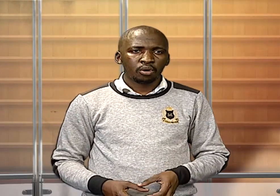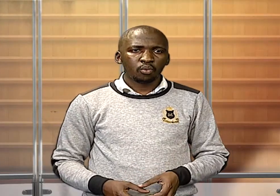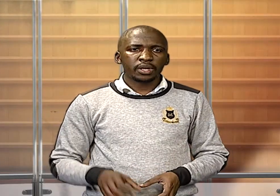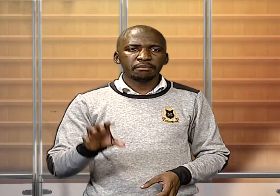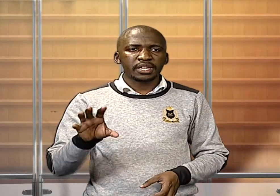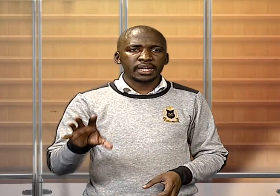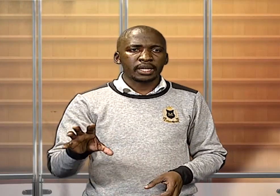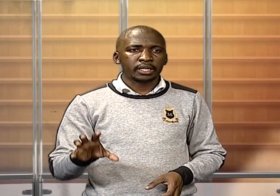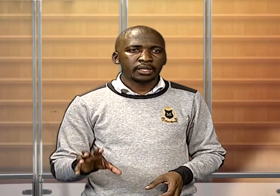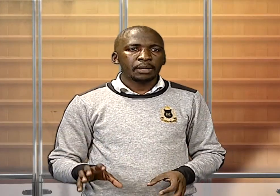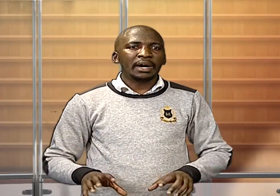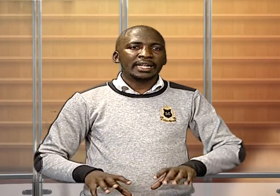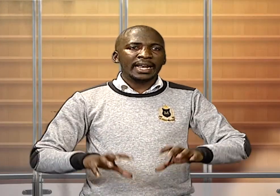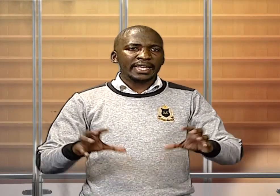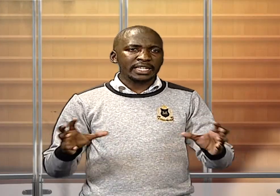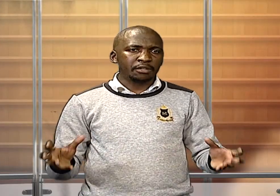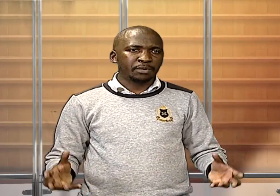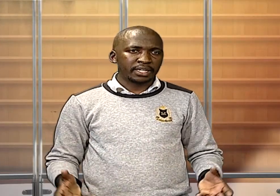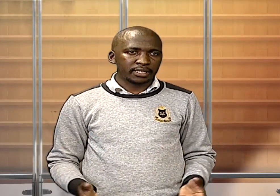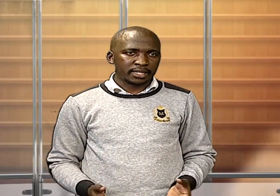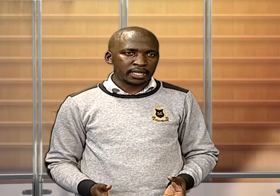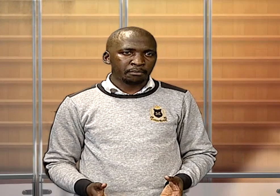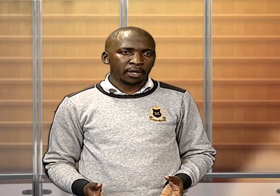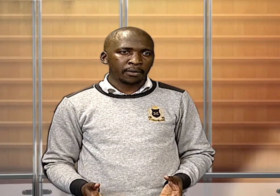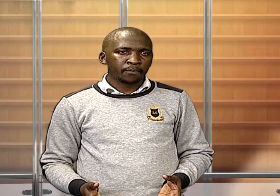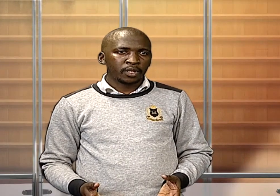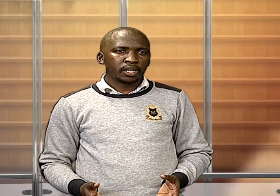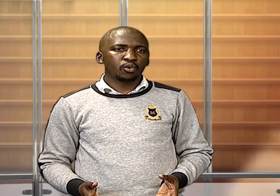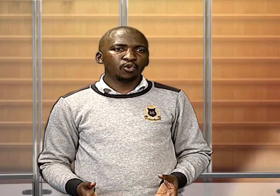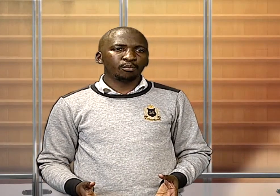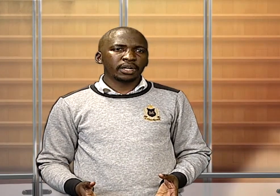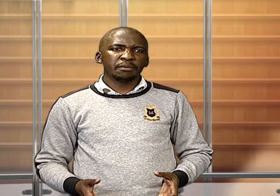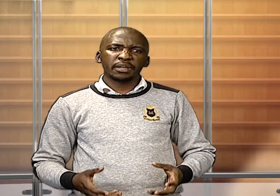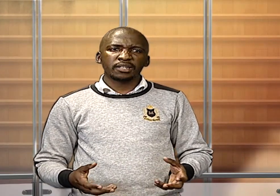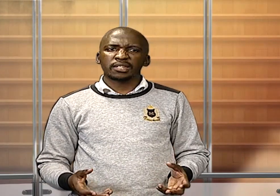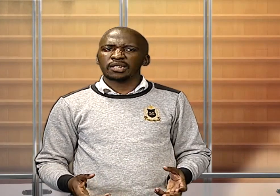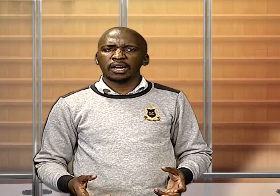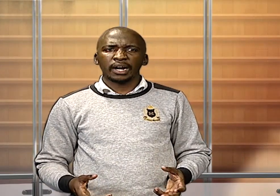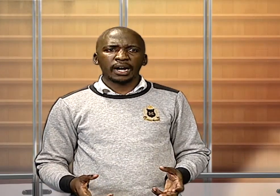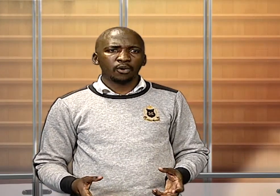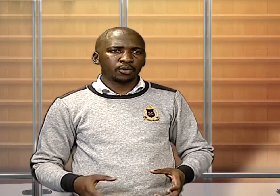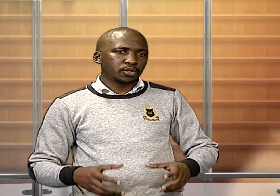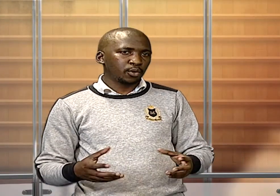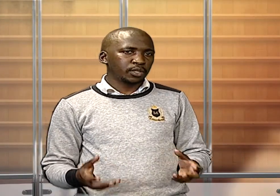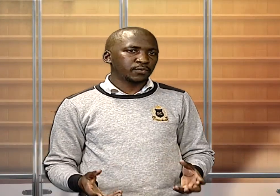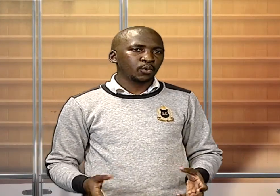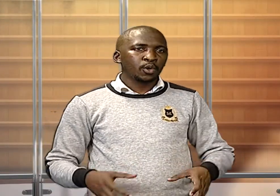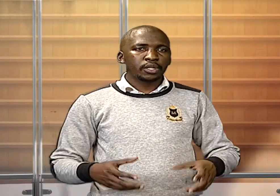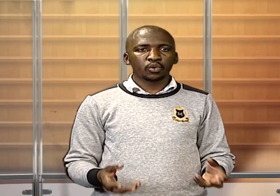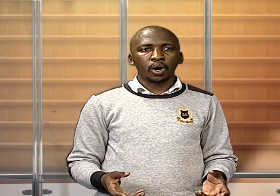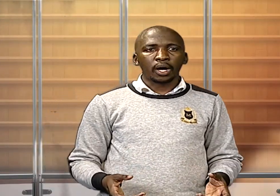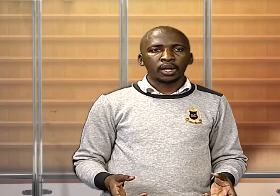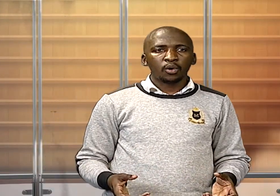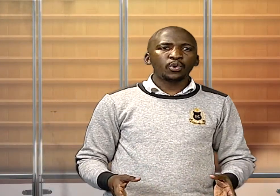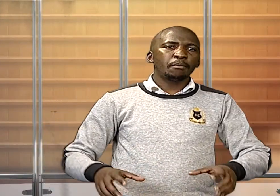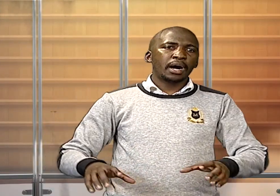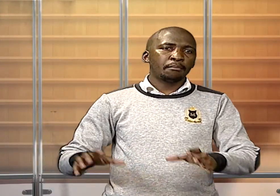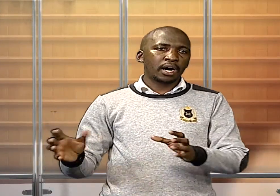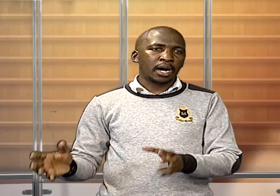kunagozolo kunemyeni badlala yipi inzima ngikhulume ngibekise ngalo lisiko lethu